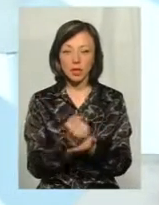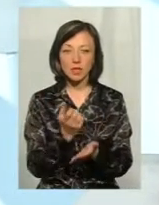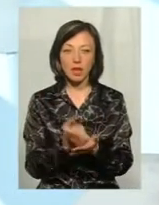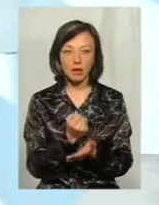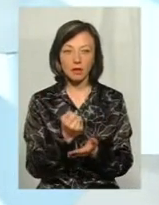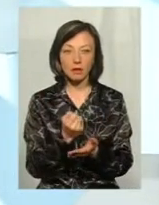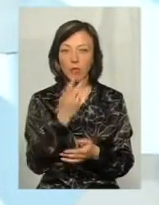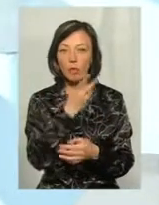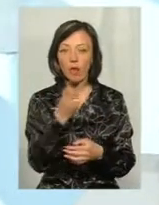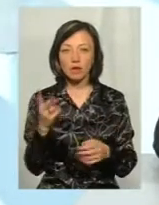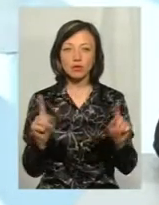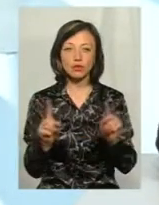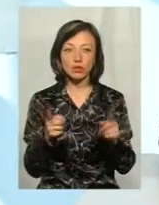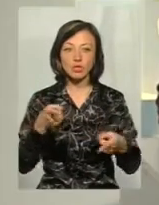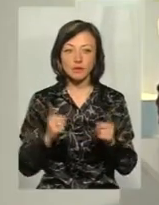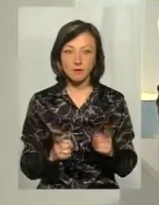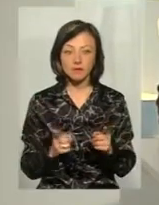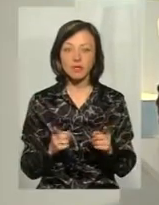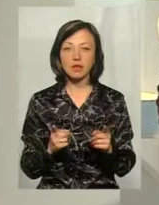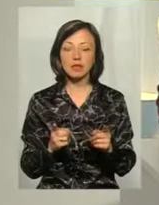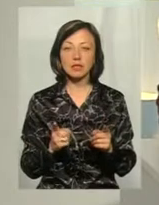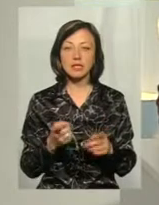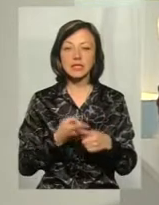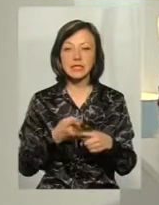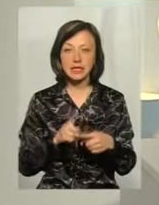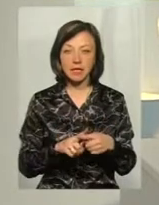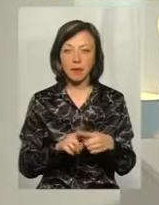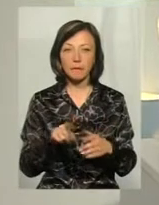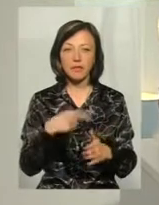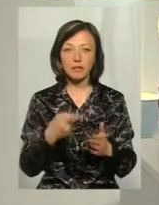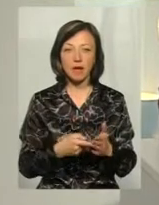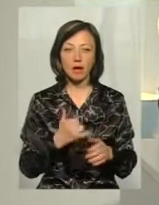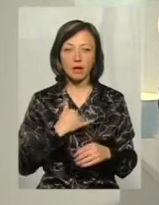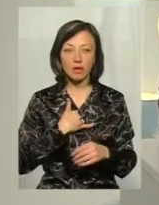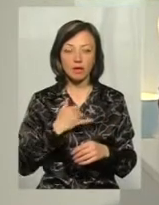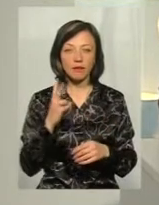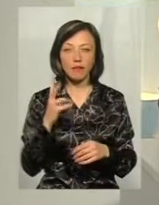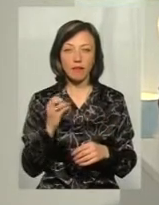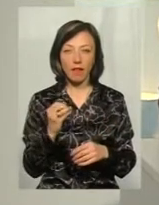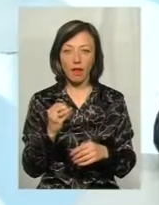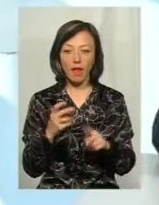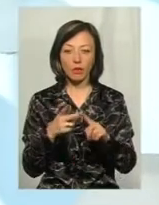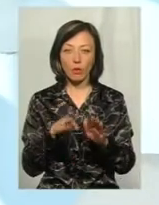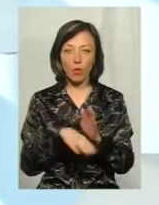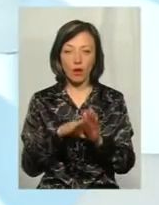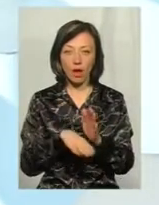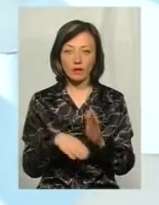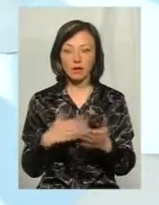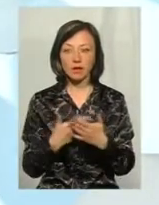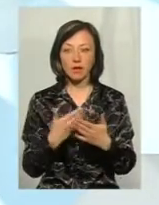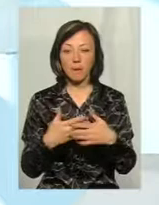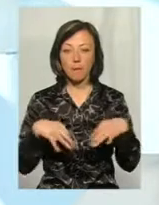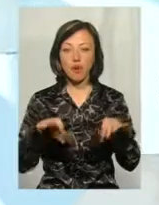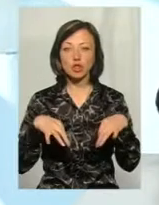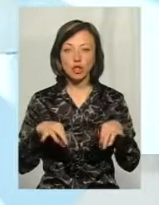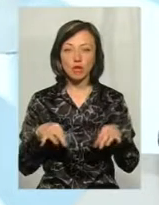досягнення, побачили, що дійсно, значить, ці питання у нас не другорядні. Значить, скажімо, навіть ті машини,